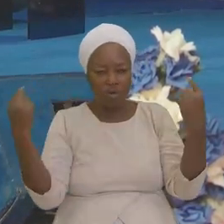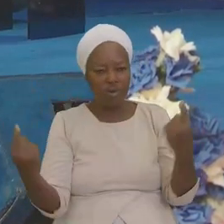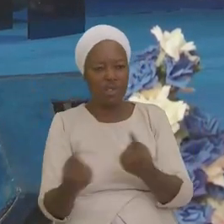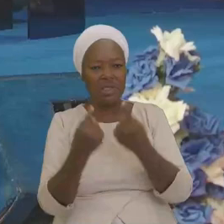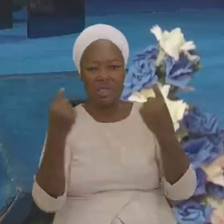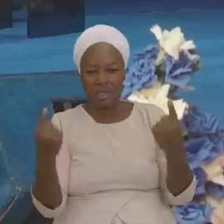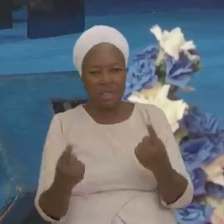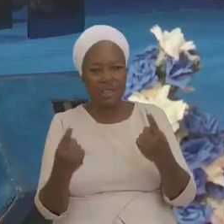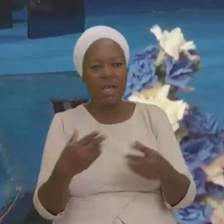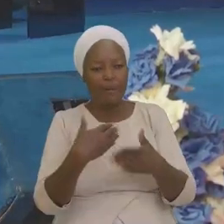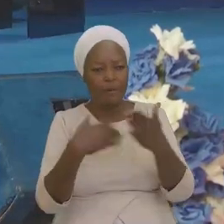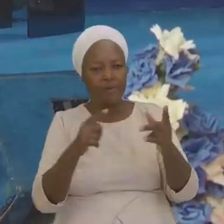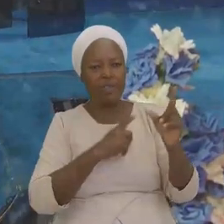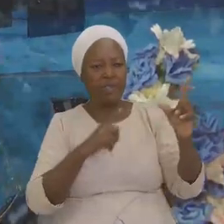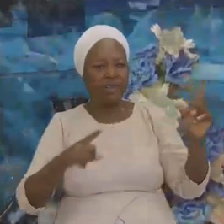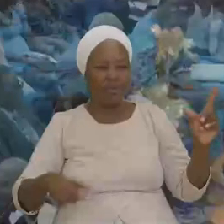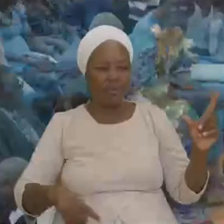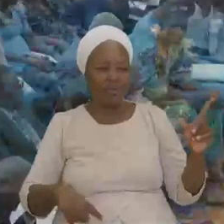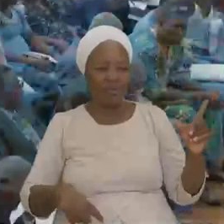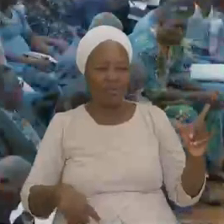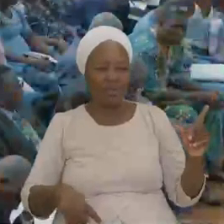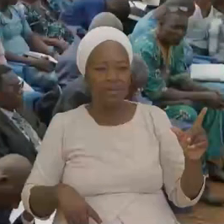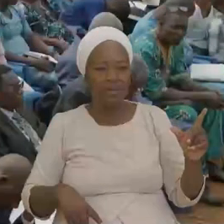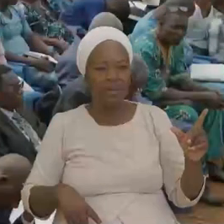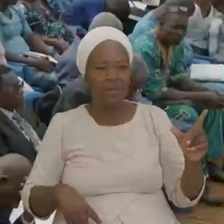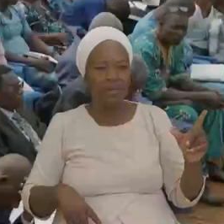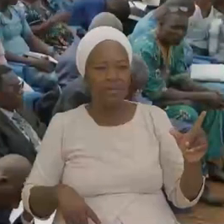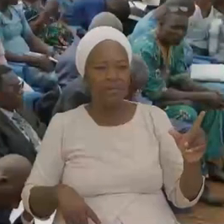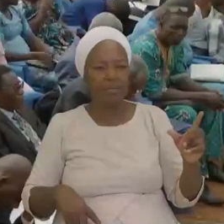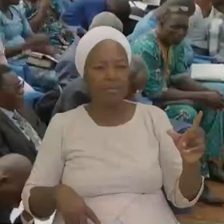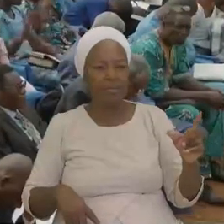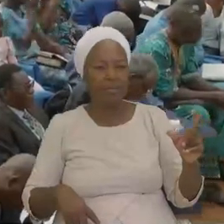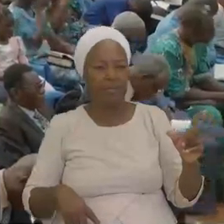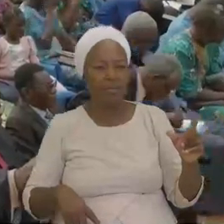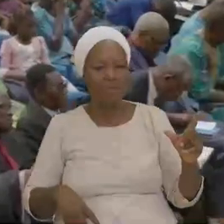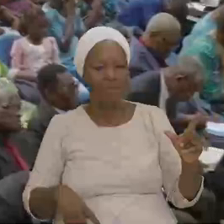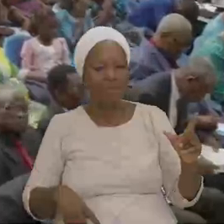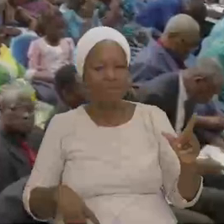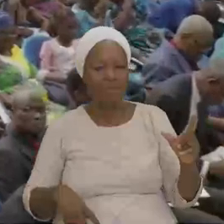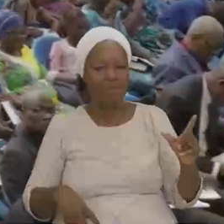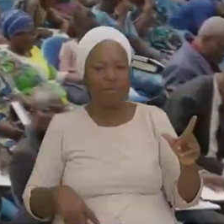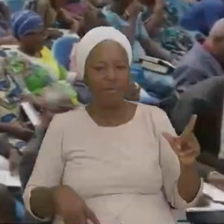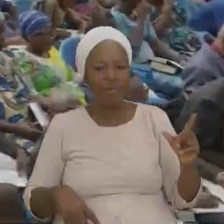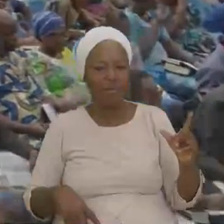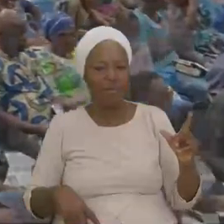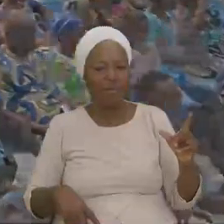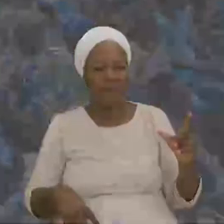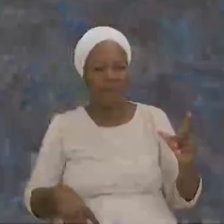afin de vous purifier. Vous serez purifiés de tous vos péchés devant